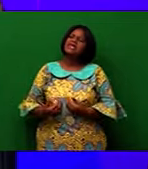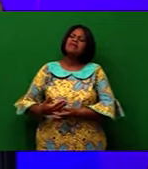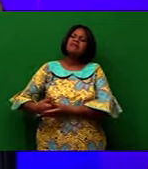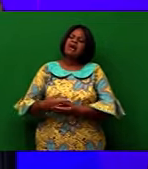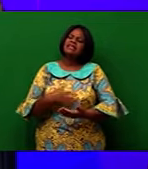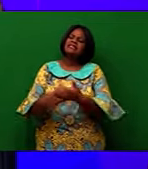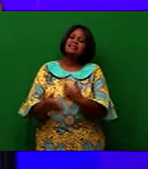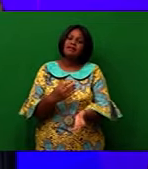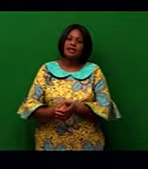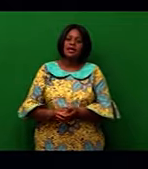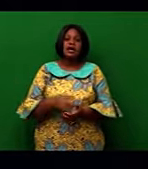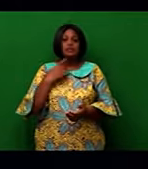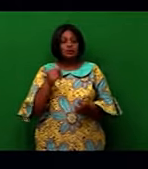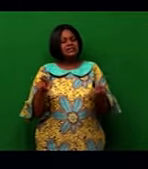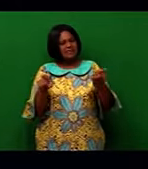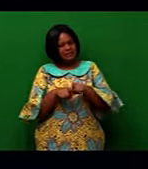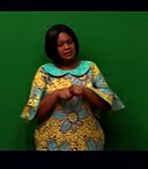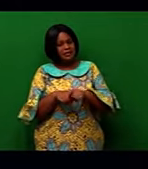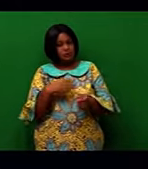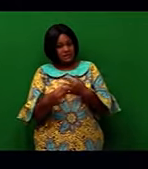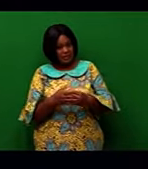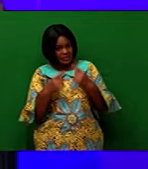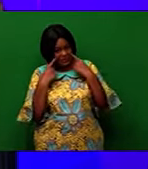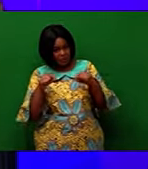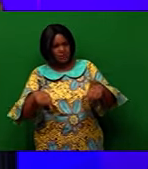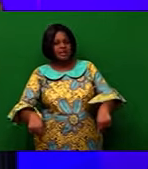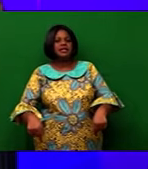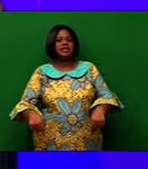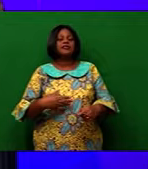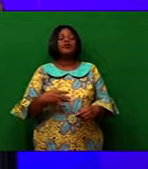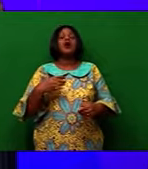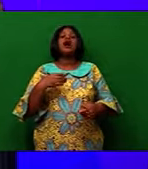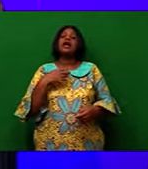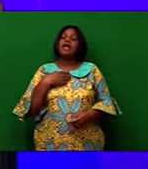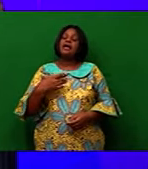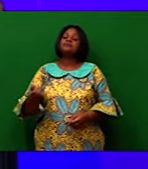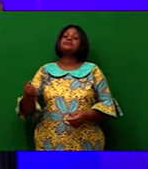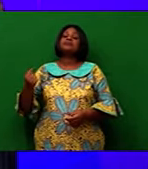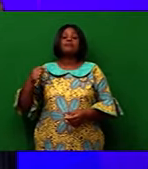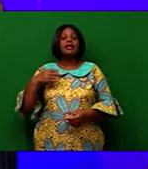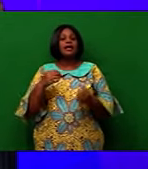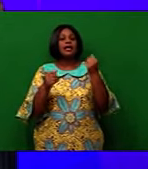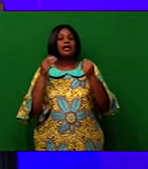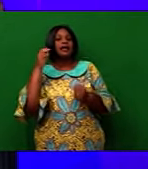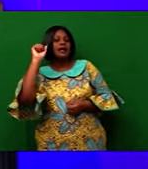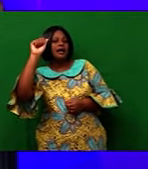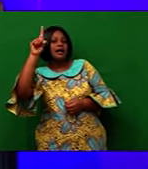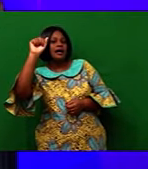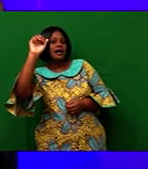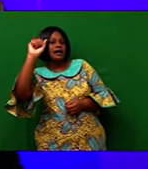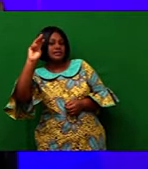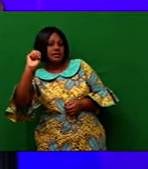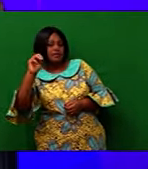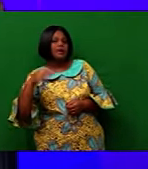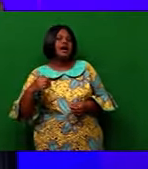pamusana pechinyi pebarika saka mwari vatinoziva vakasuka Adam naEva vakasuka vari 1 mukadzi nomurume saka barika